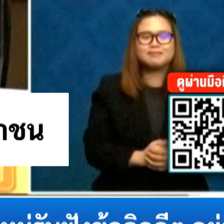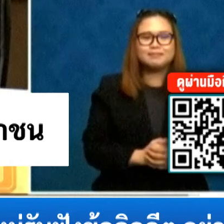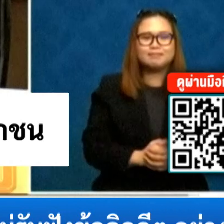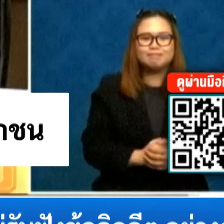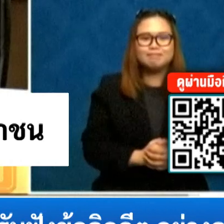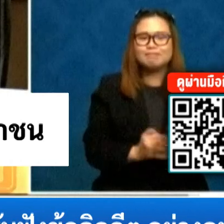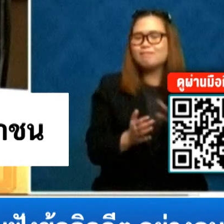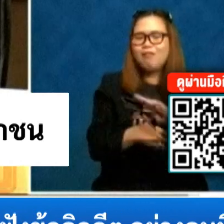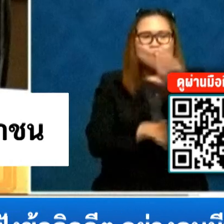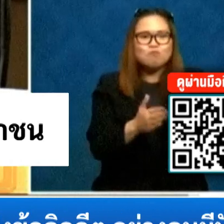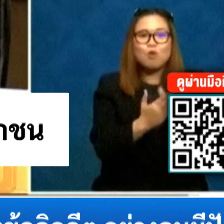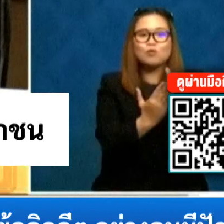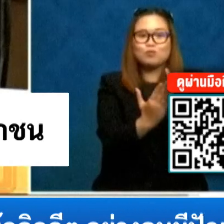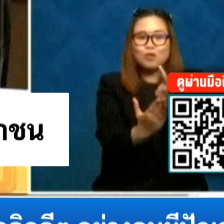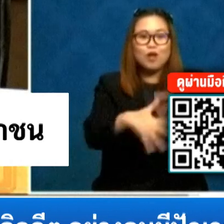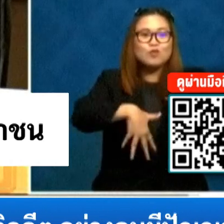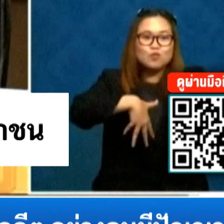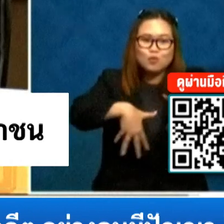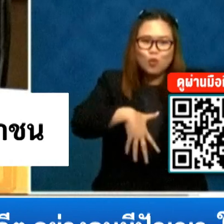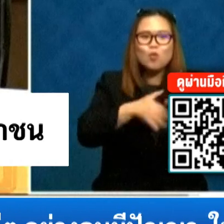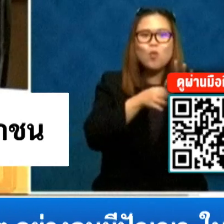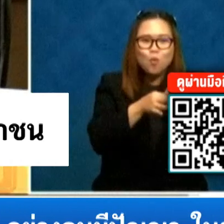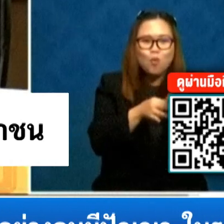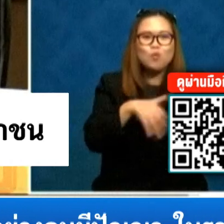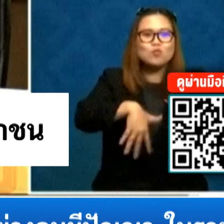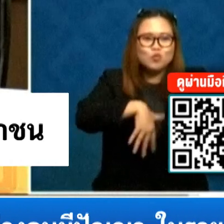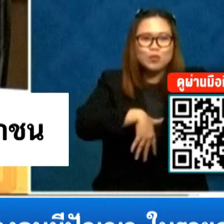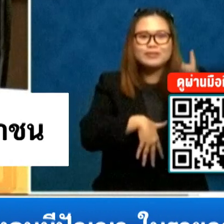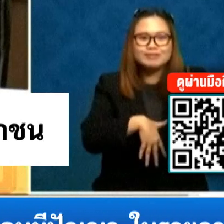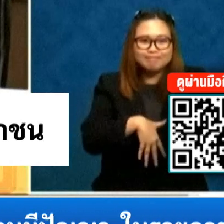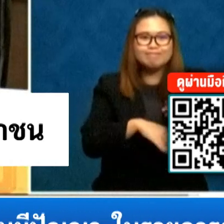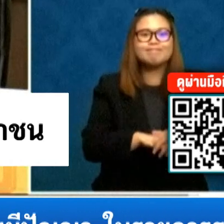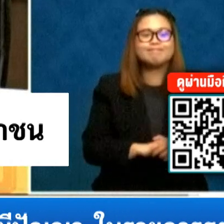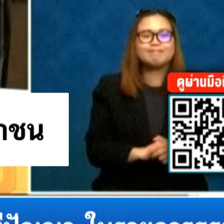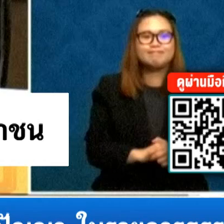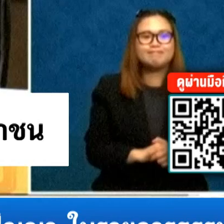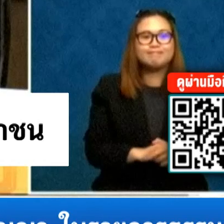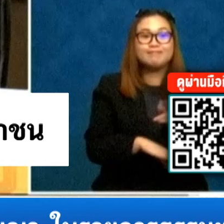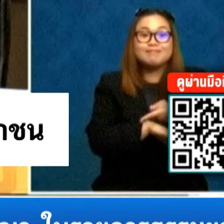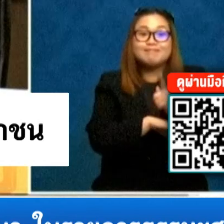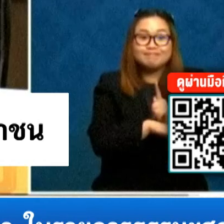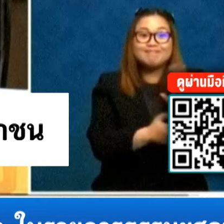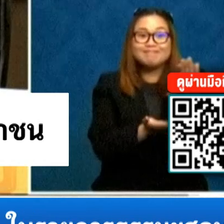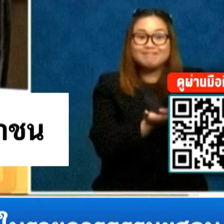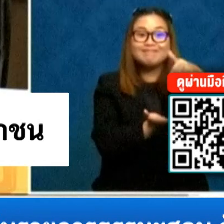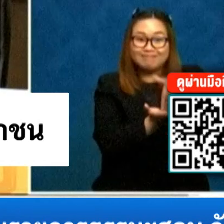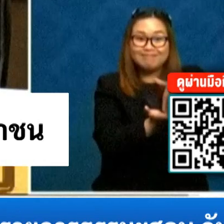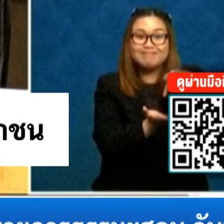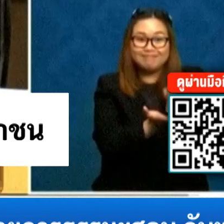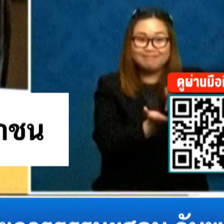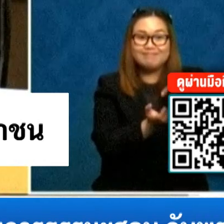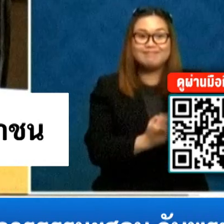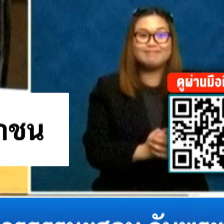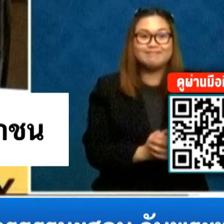ราเป็นตัวแทนจากประชาชนเราเป็นห่วงประชาชนท่านประธานครับที่ผมพูดงบกลางเนี่ยที่ผมจะพูดอีก